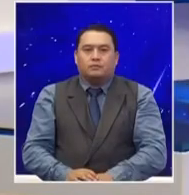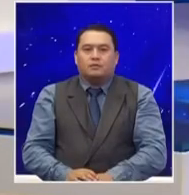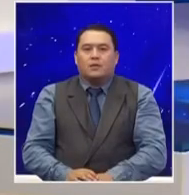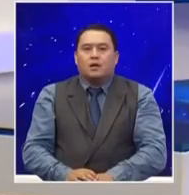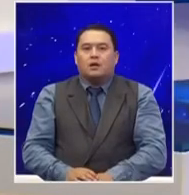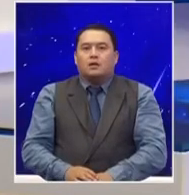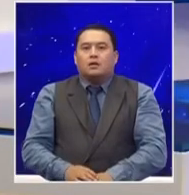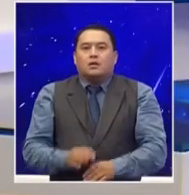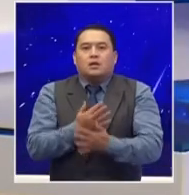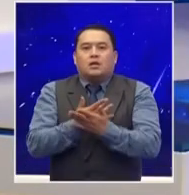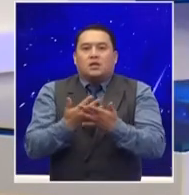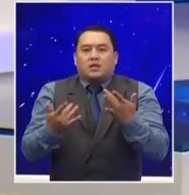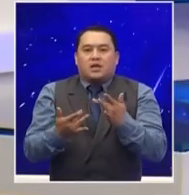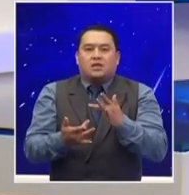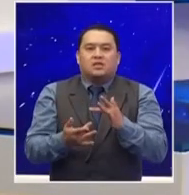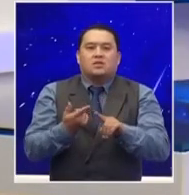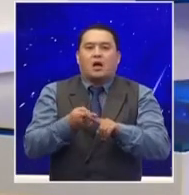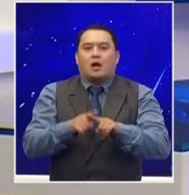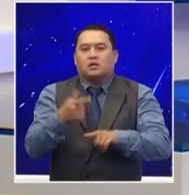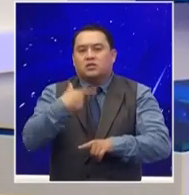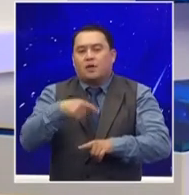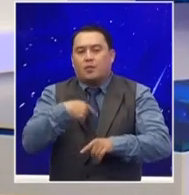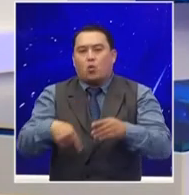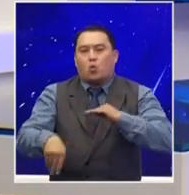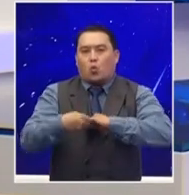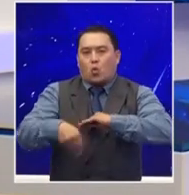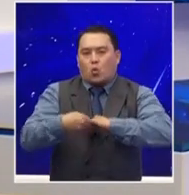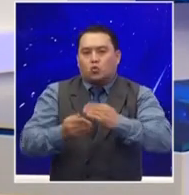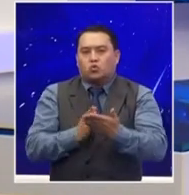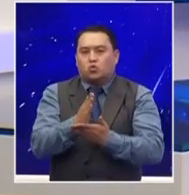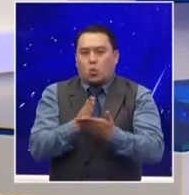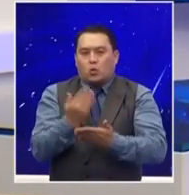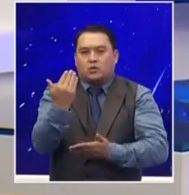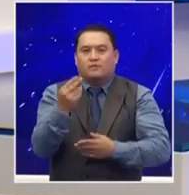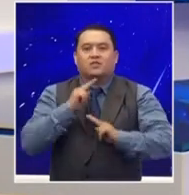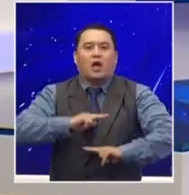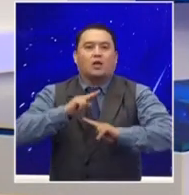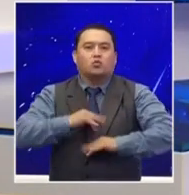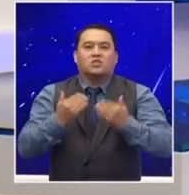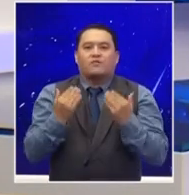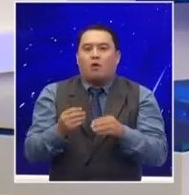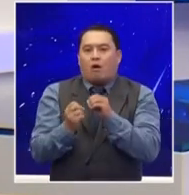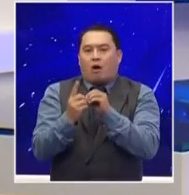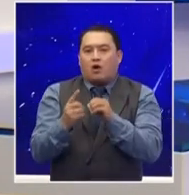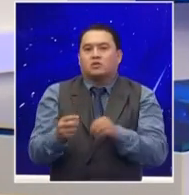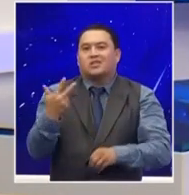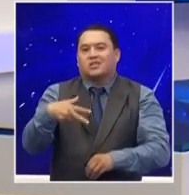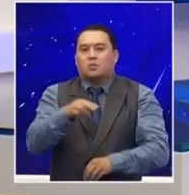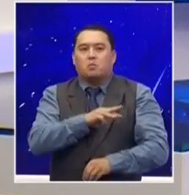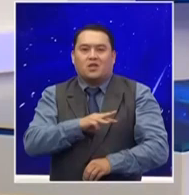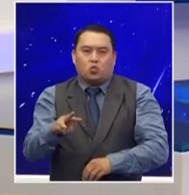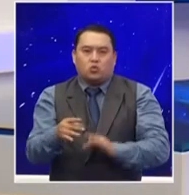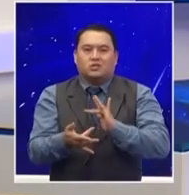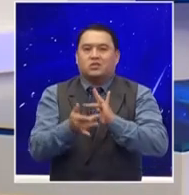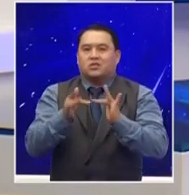Одновременно посредством нескольких аккаунтов как самой антикоррупционной службы, так и ее сотрудников сегодня в 11 часов 30